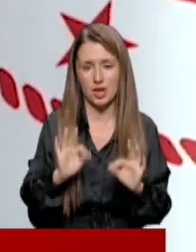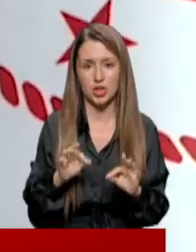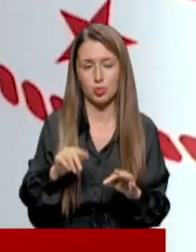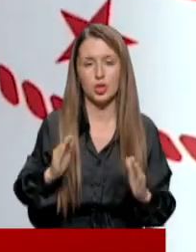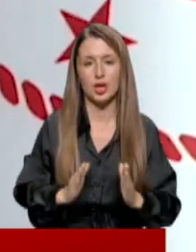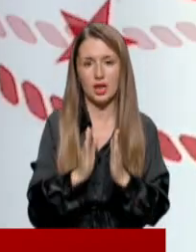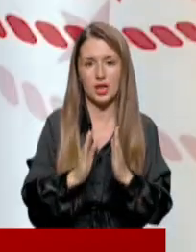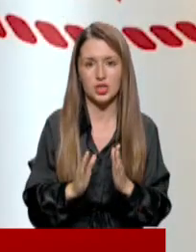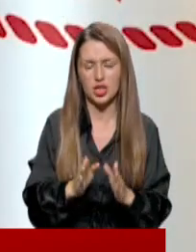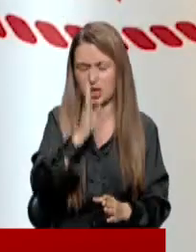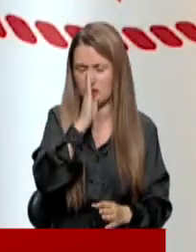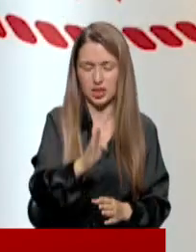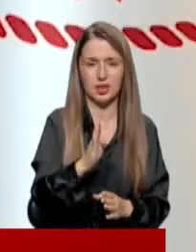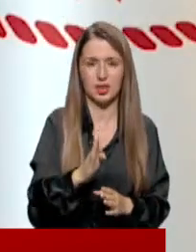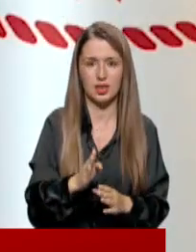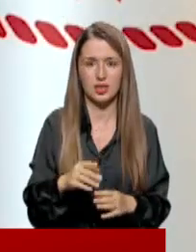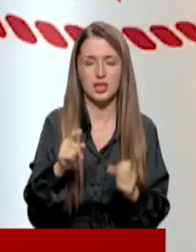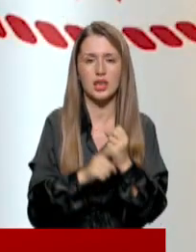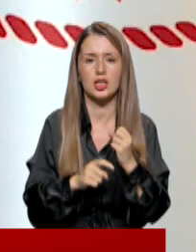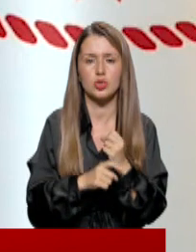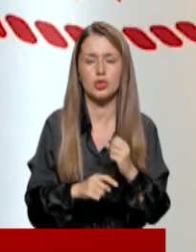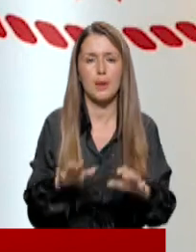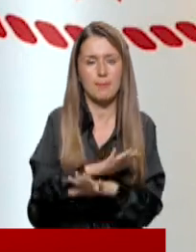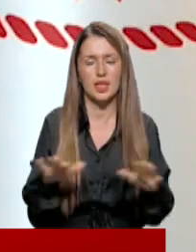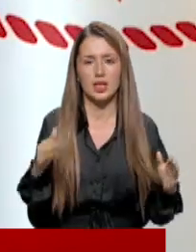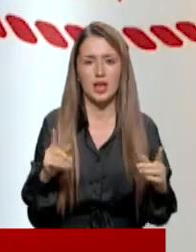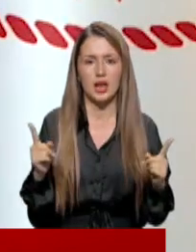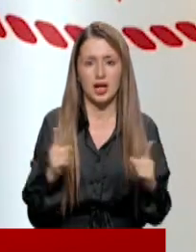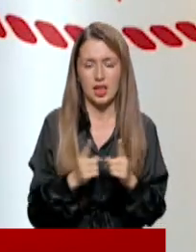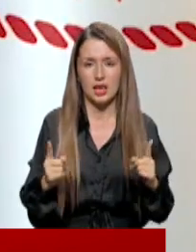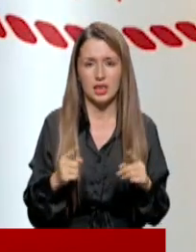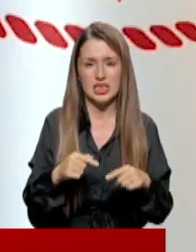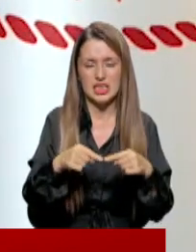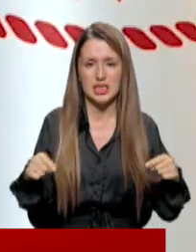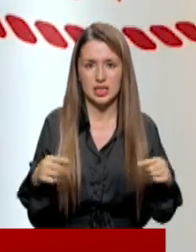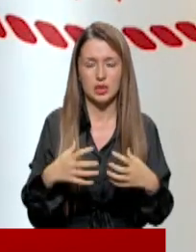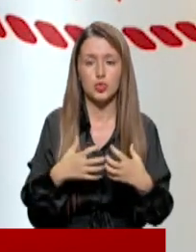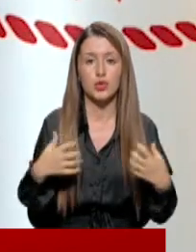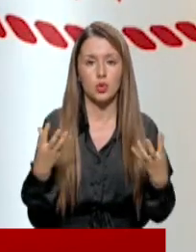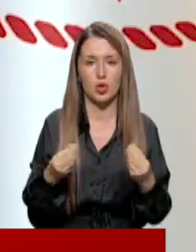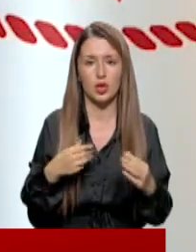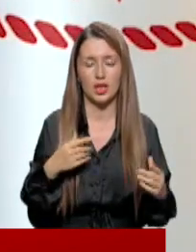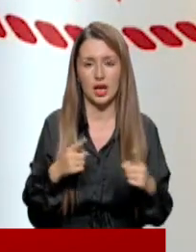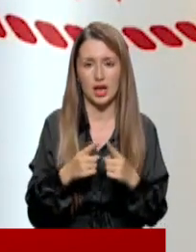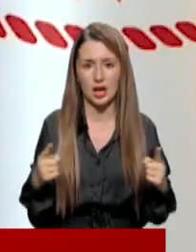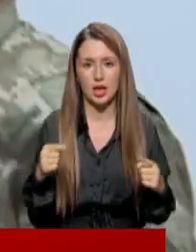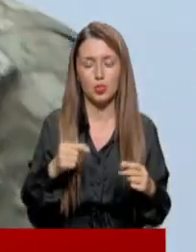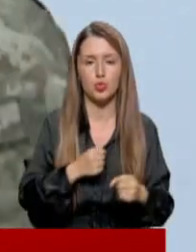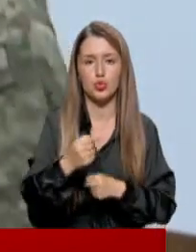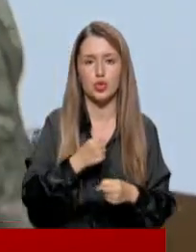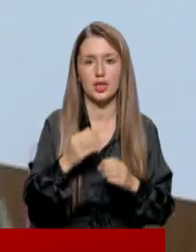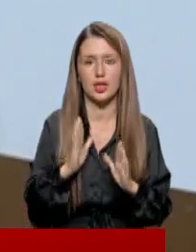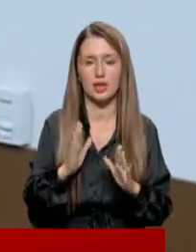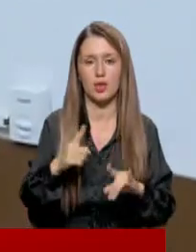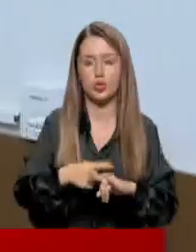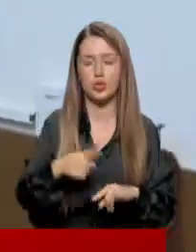karşı tereddütsüz en son terörist etrafa getirilinceye kadar, sınırlarımız tam olarak güven altına alıncaya kadar bu mücadeleyi sürdüreceğiz.